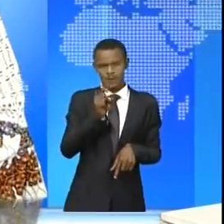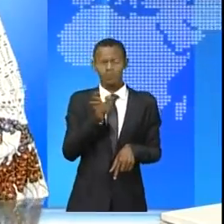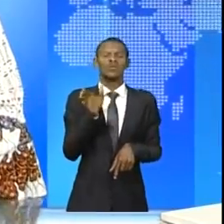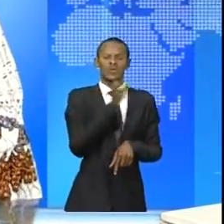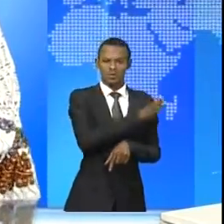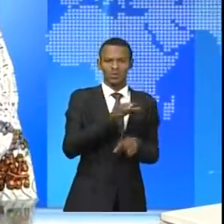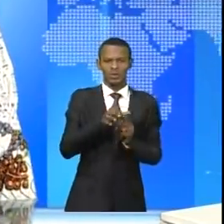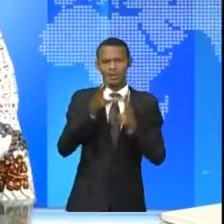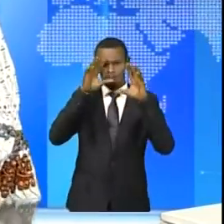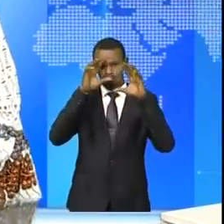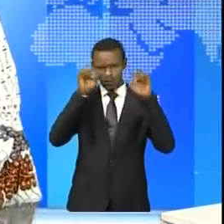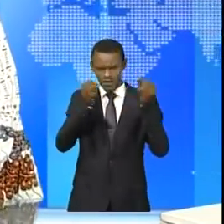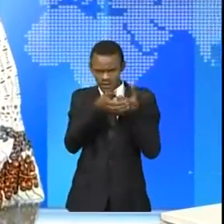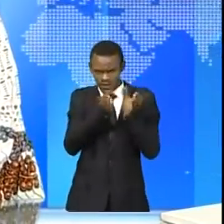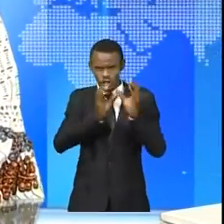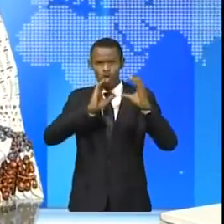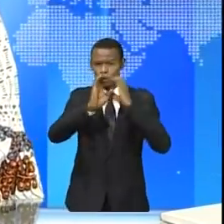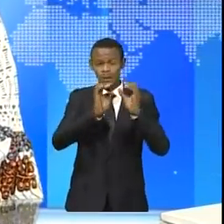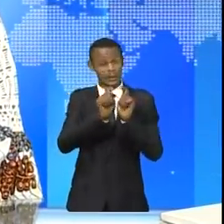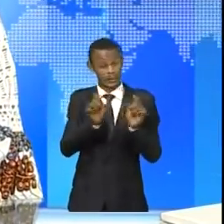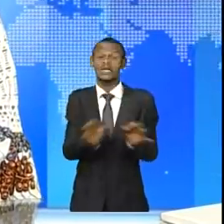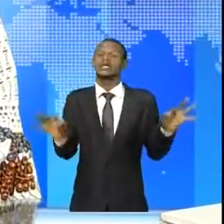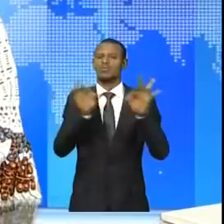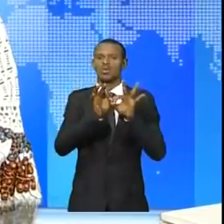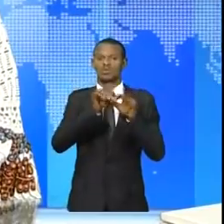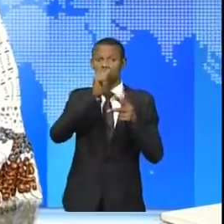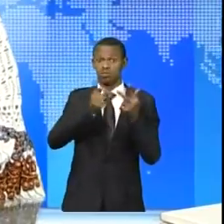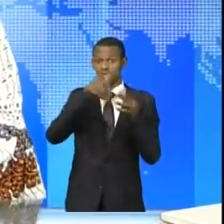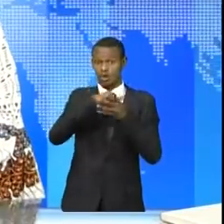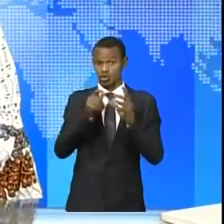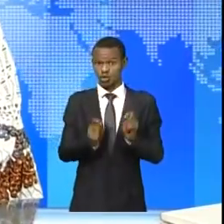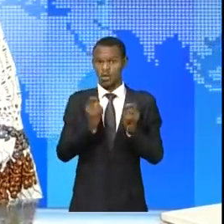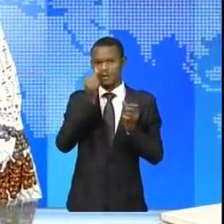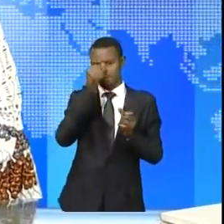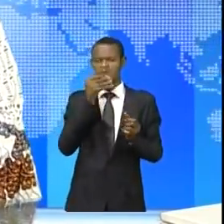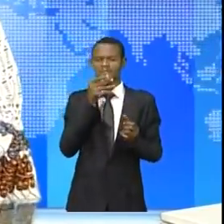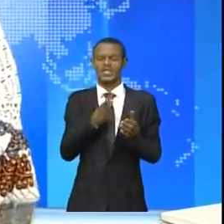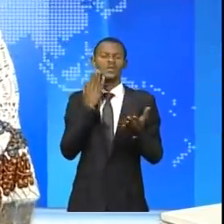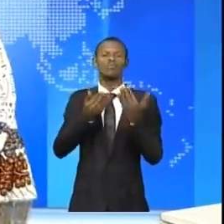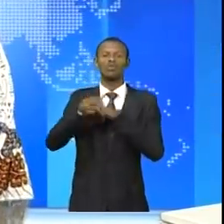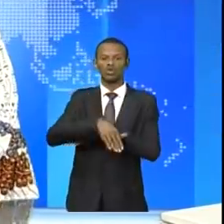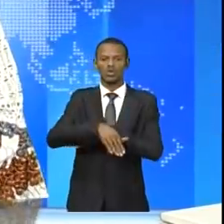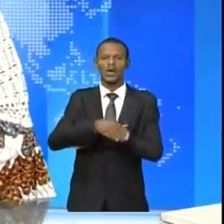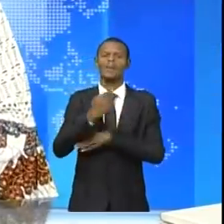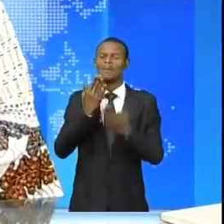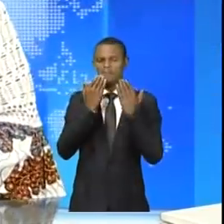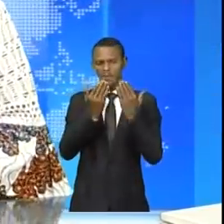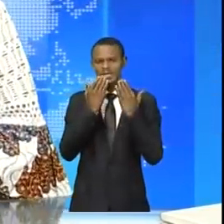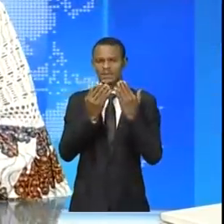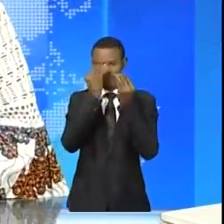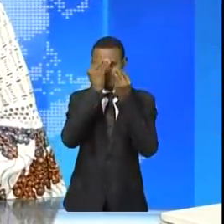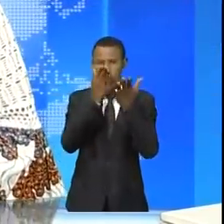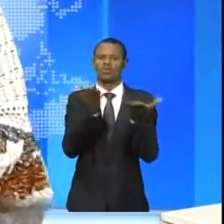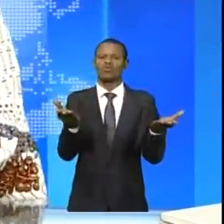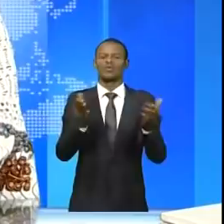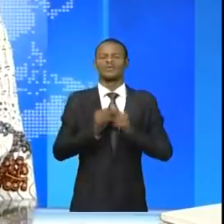présidence, c'est tout à l'heure dans ce journal, mesdames et messieurs. Bonsoir et merci de nous avoir choisis pour vous informer. Pour